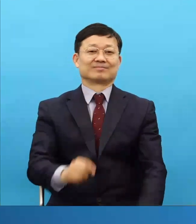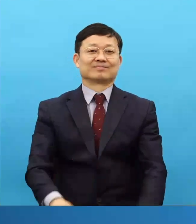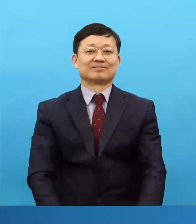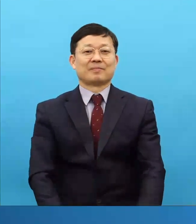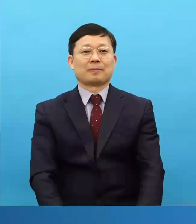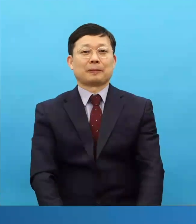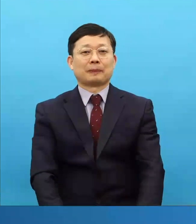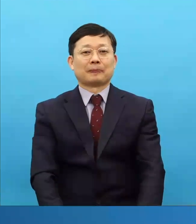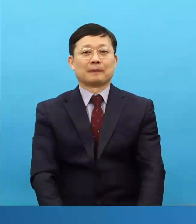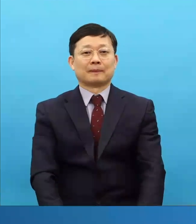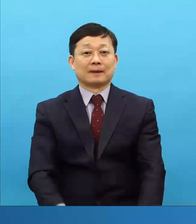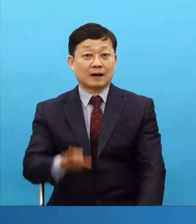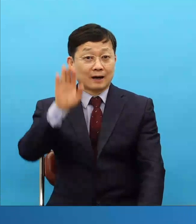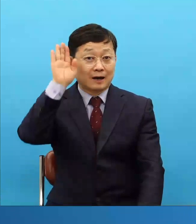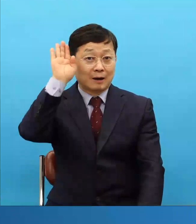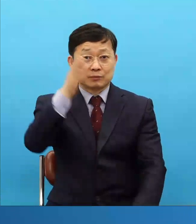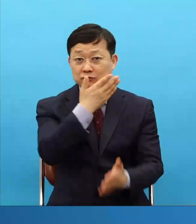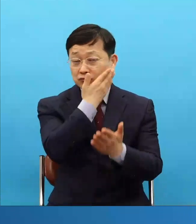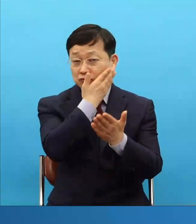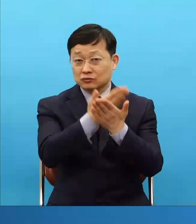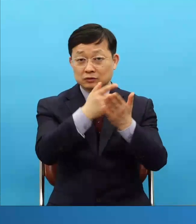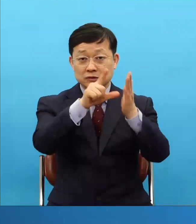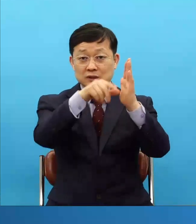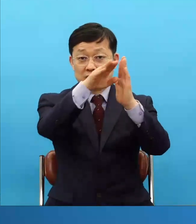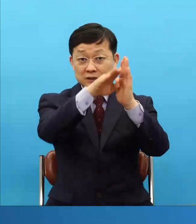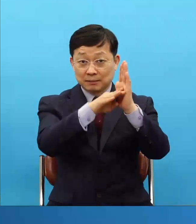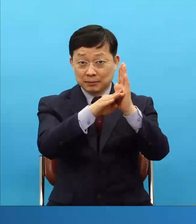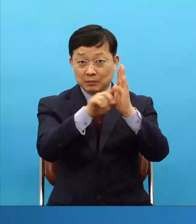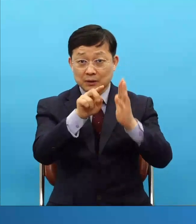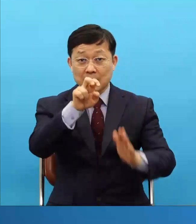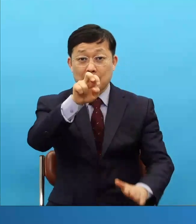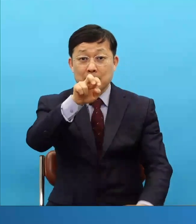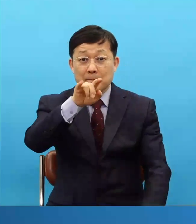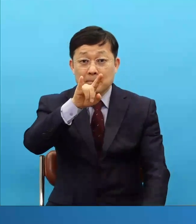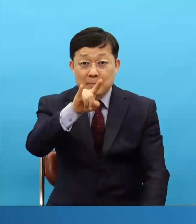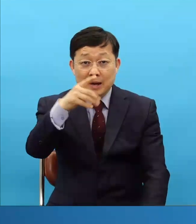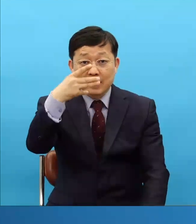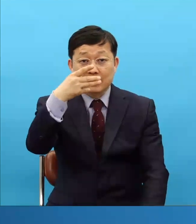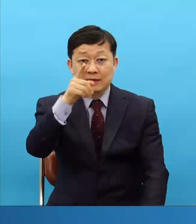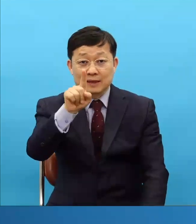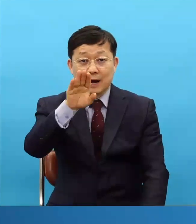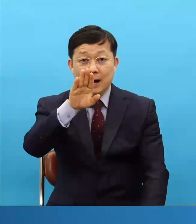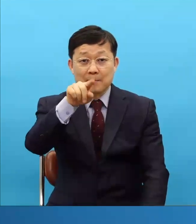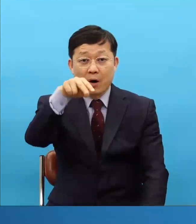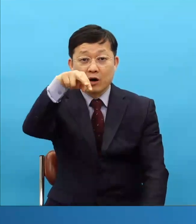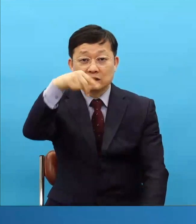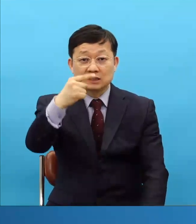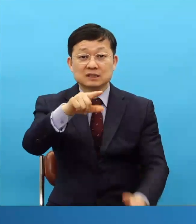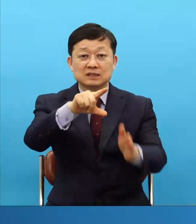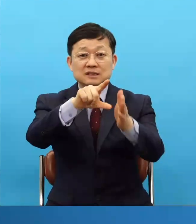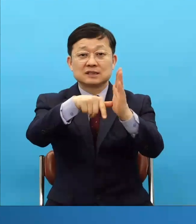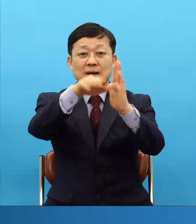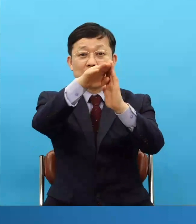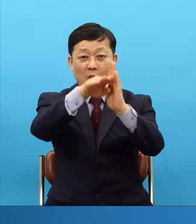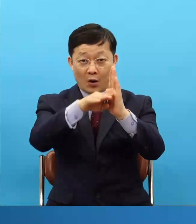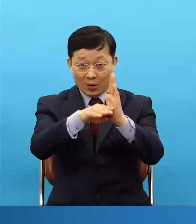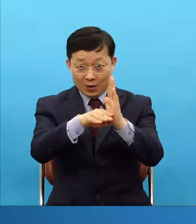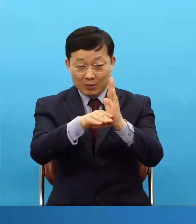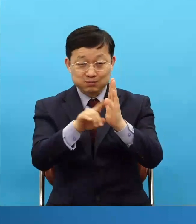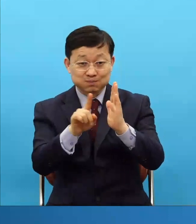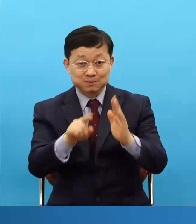남은 중요한 시간표가 메타버스 시대입니다. Because the important time scale that we have left ahead of us is the age of the metaverse.